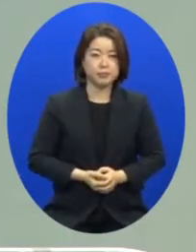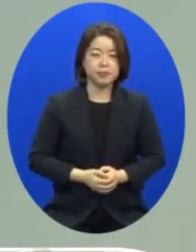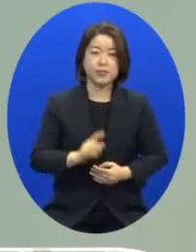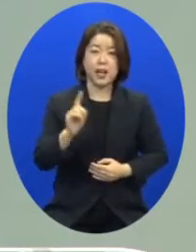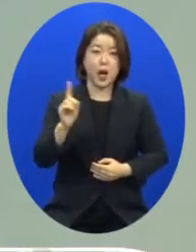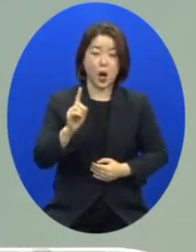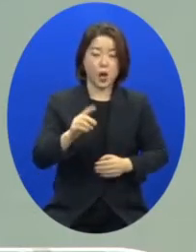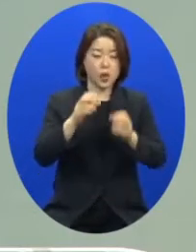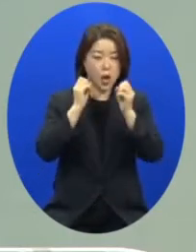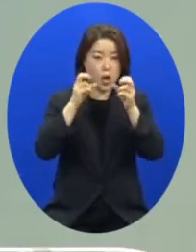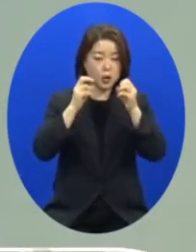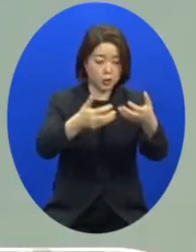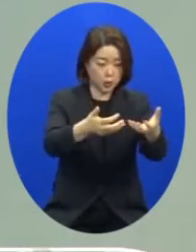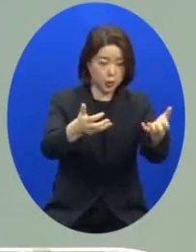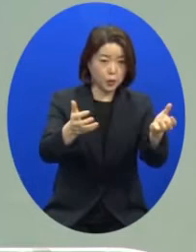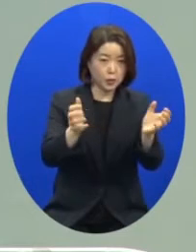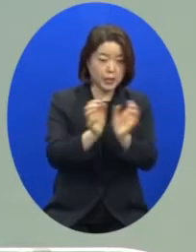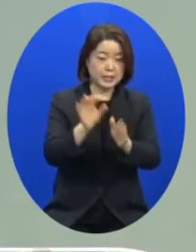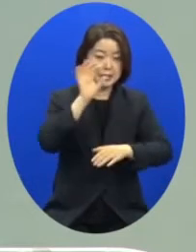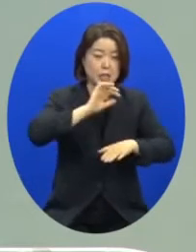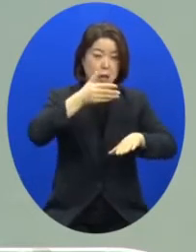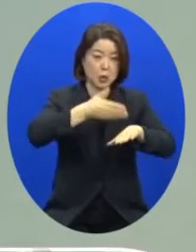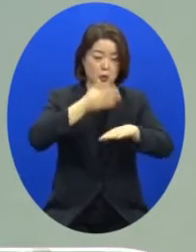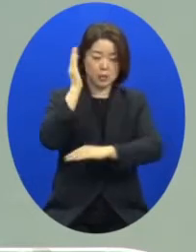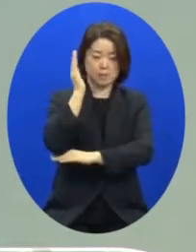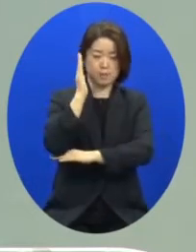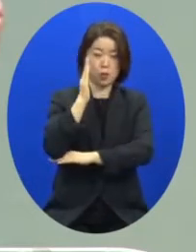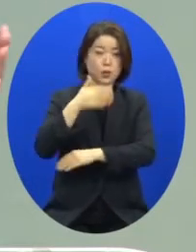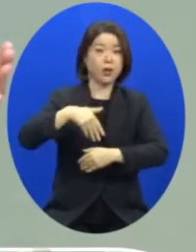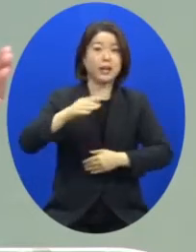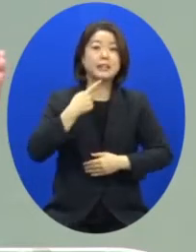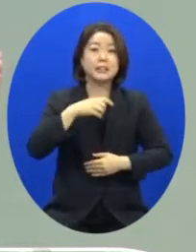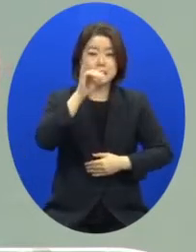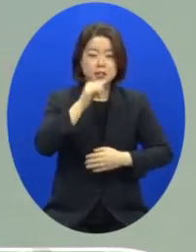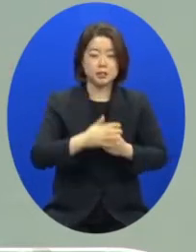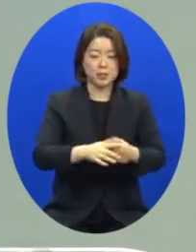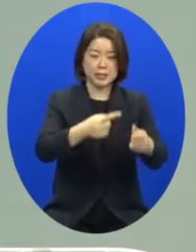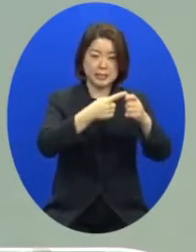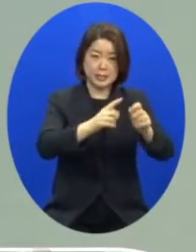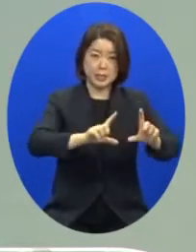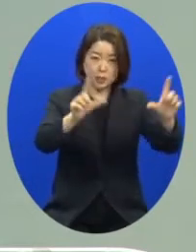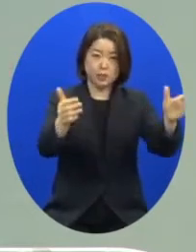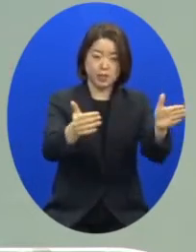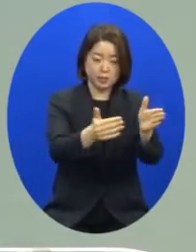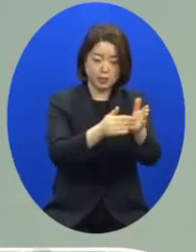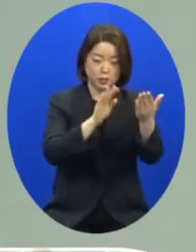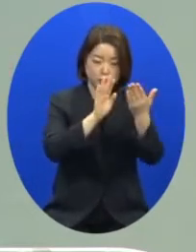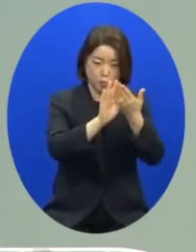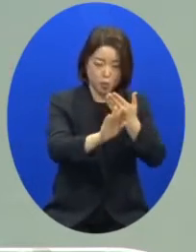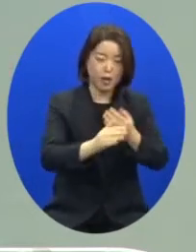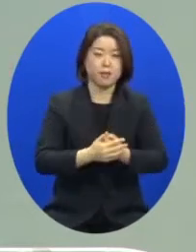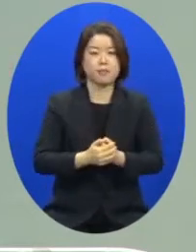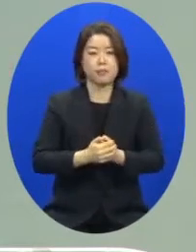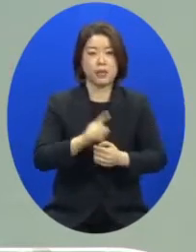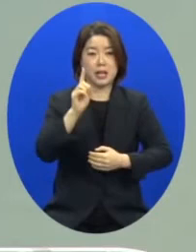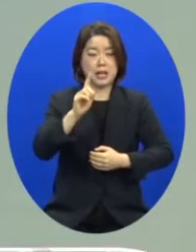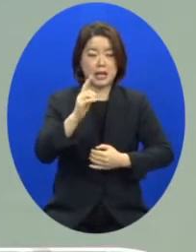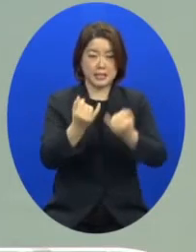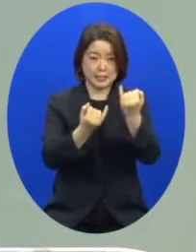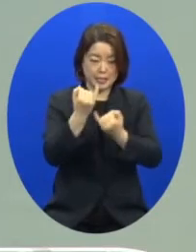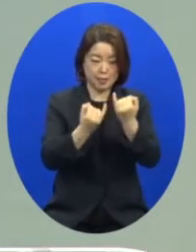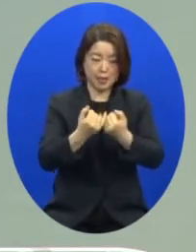어느 선교단체 출연에 이 또 하러 갔었는데 첫째 날 집회가 끝나고 한 자매가 상담을